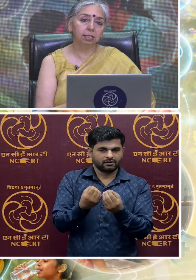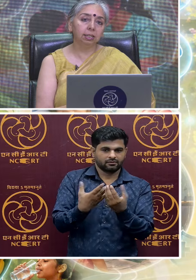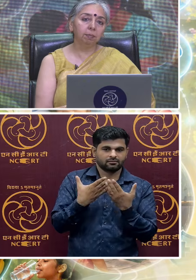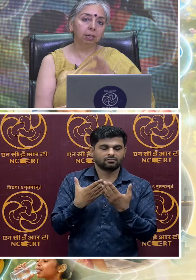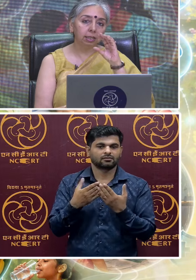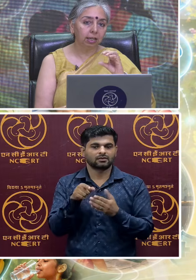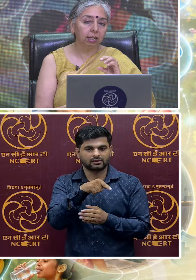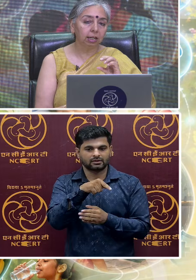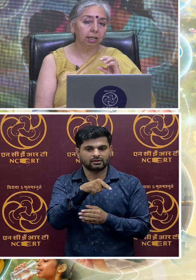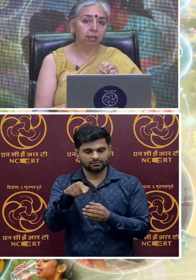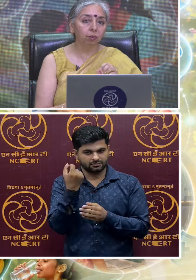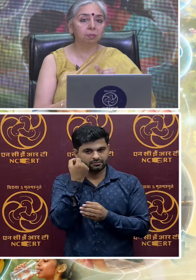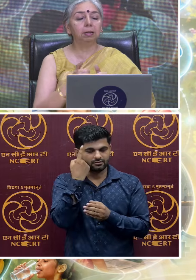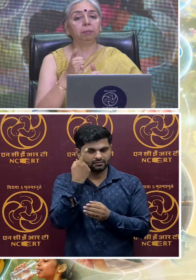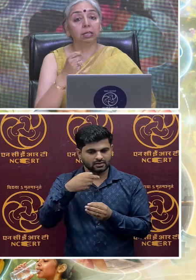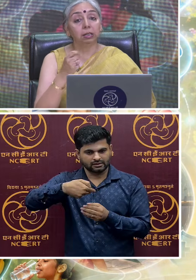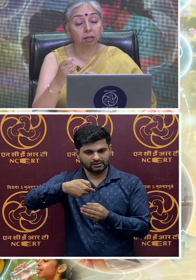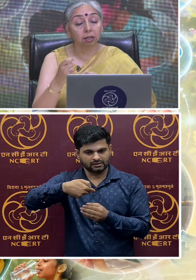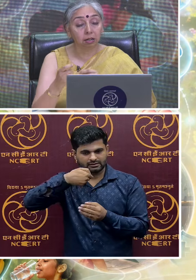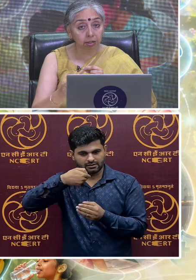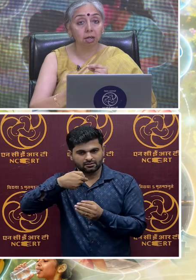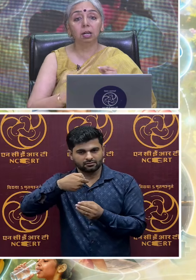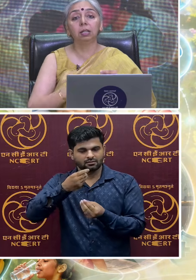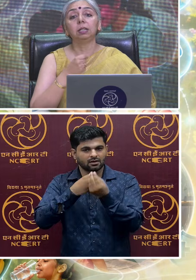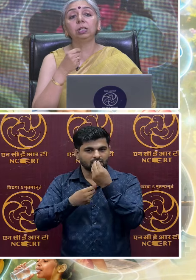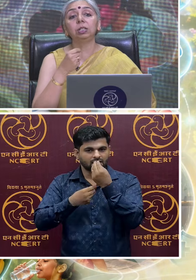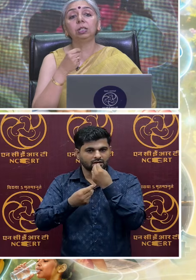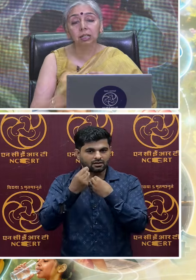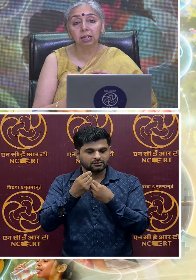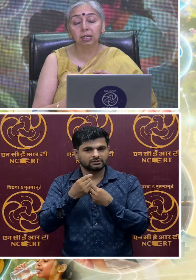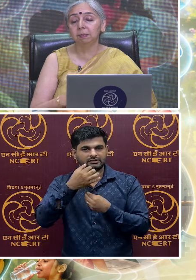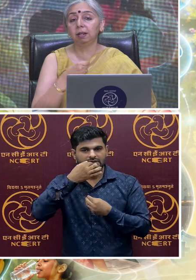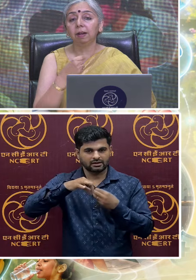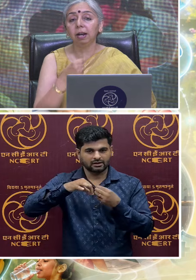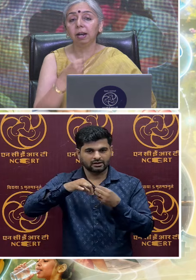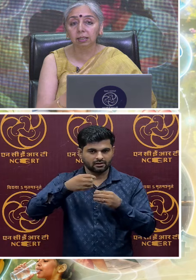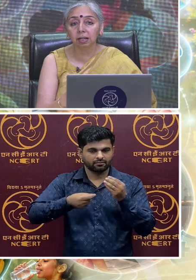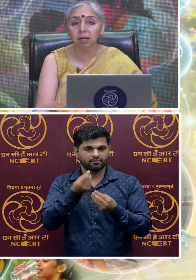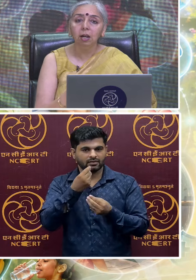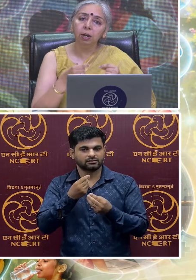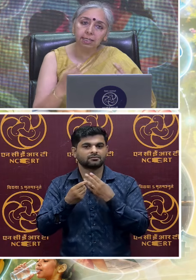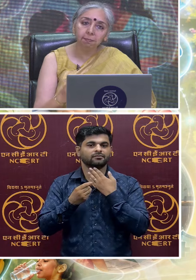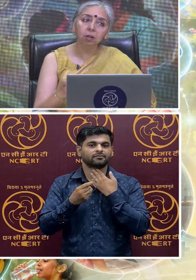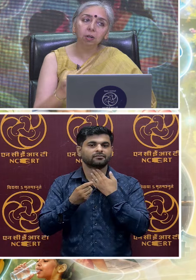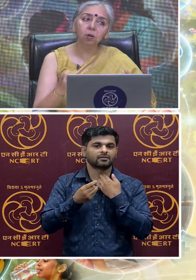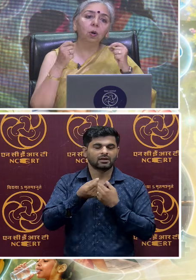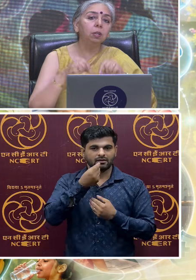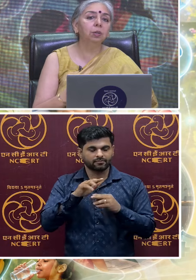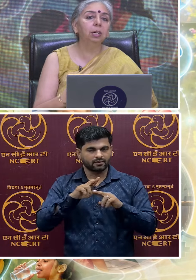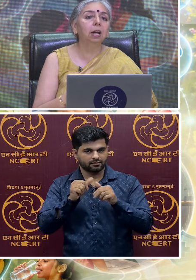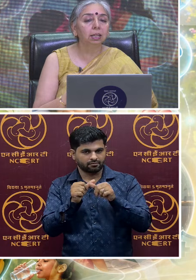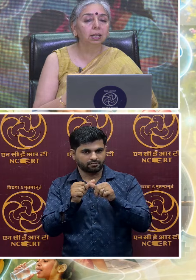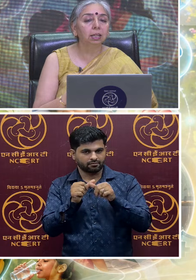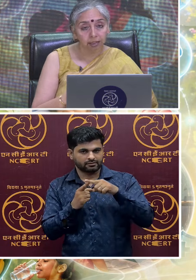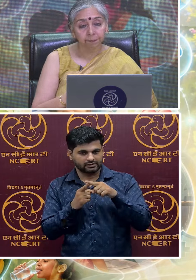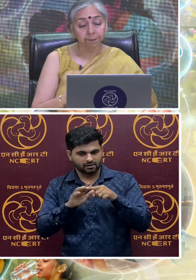चल जाएगा कि मैंने इतना खा लिया तो इसमें मैंने इतना नमक खाया, इतनी चीनी खाई, इसमें इतना फैट था, और इसमें कोई और